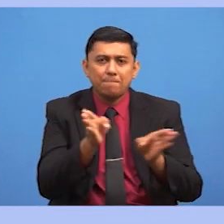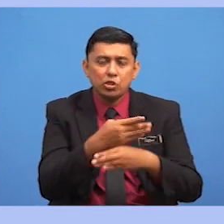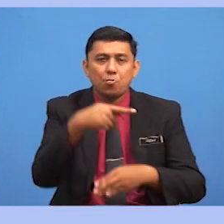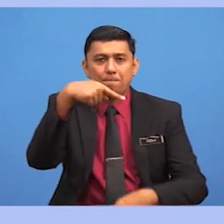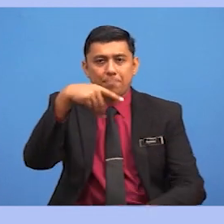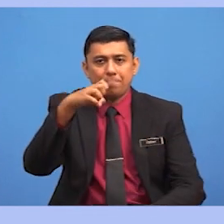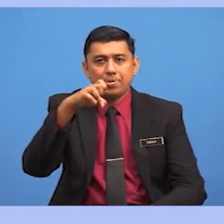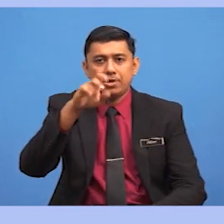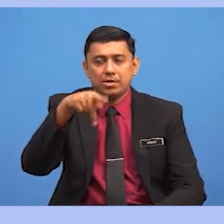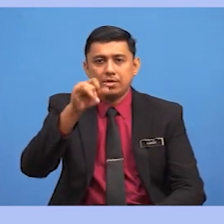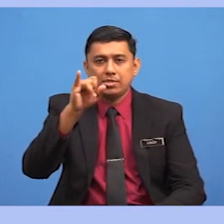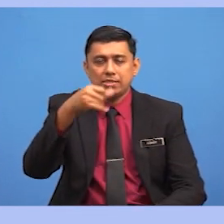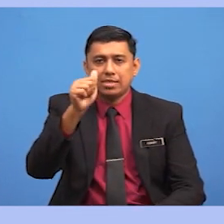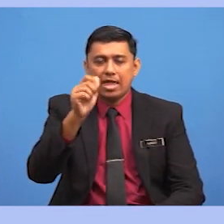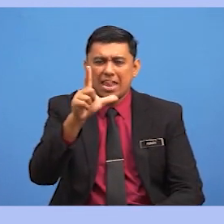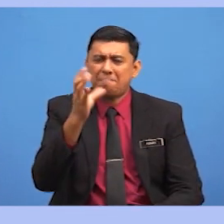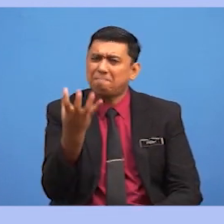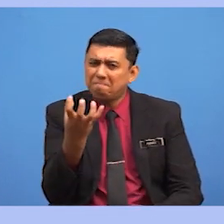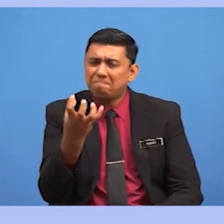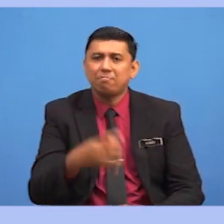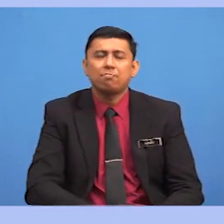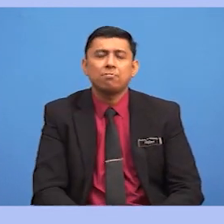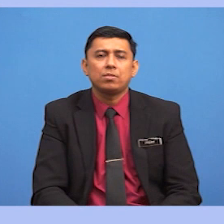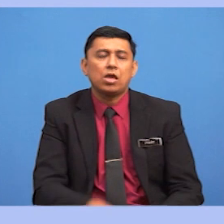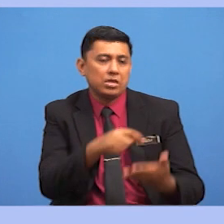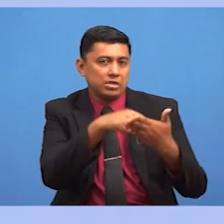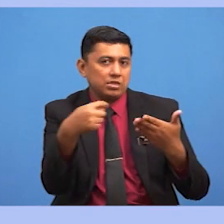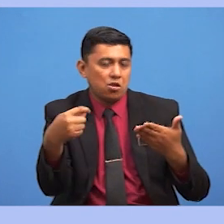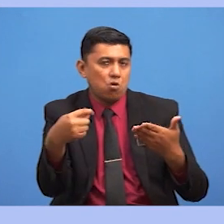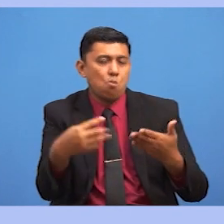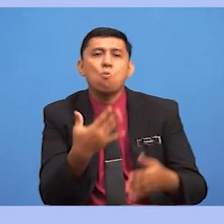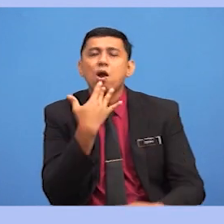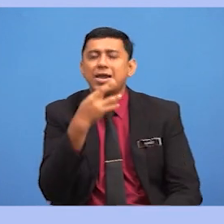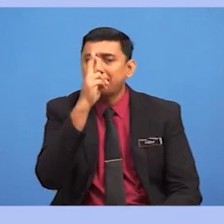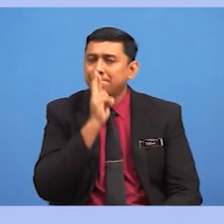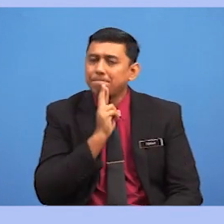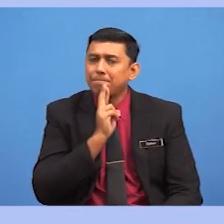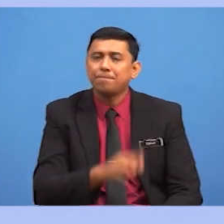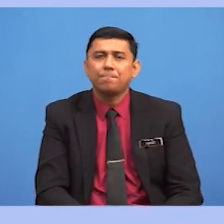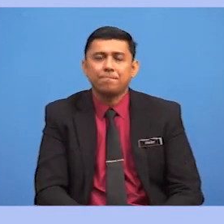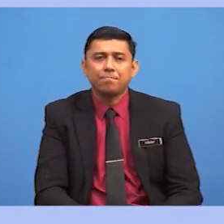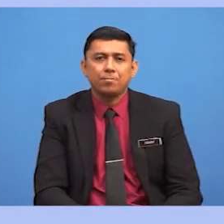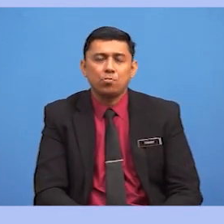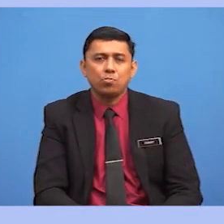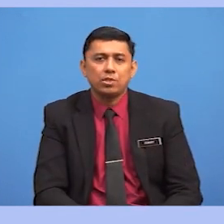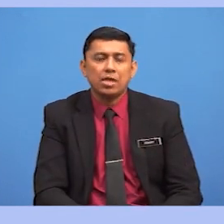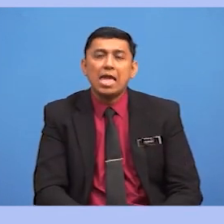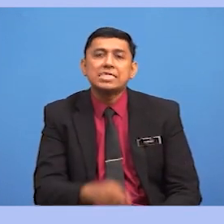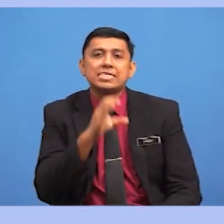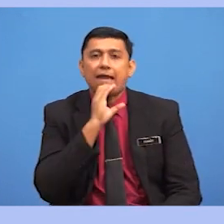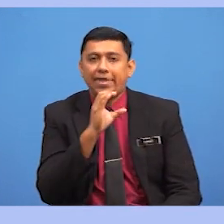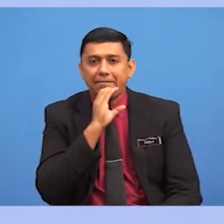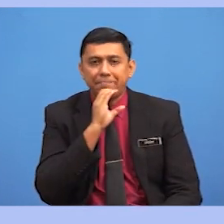pepejal, manakala simbol yang ditulis dengan warna merah merupakan unsur dalam bentuk